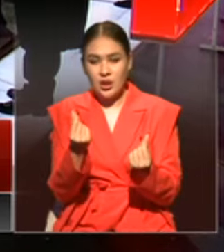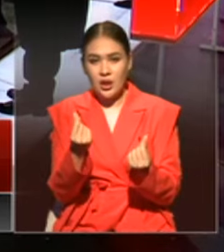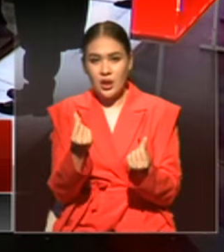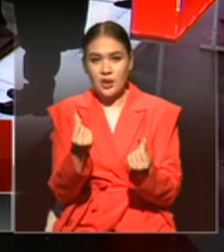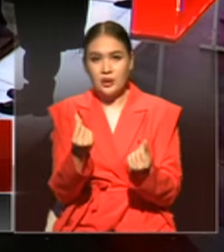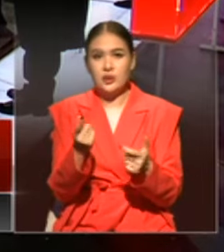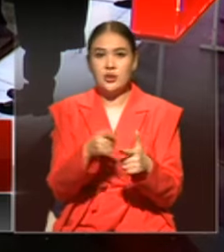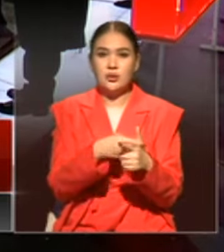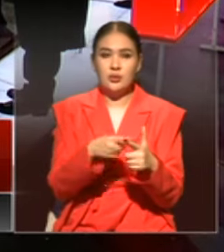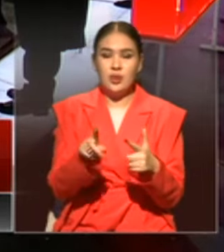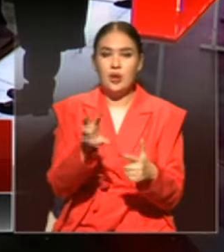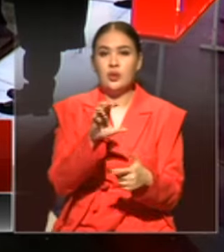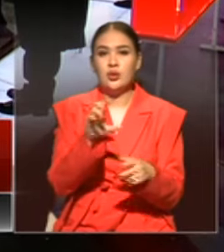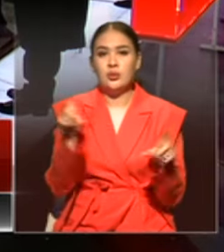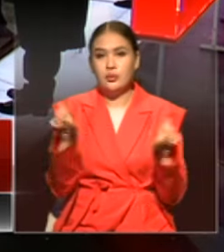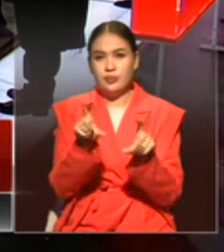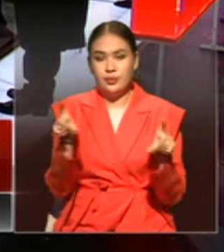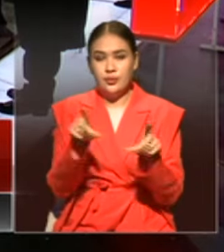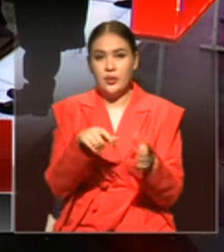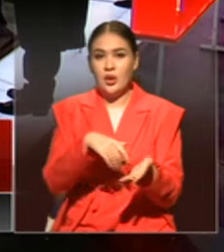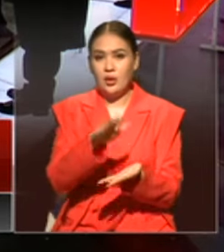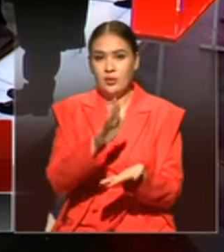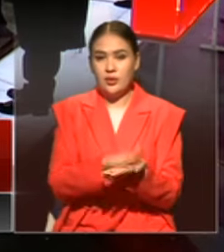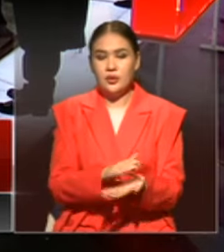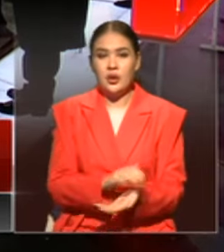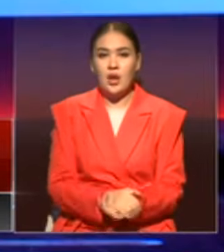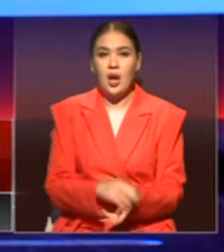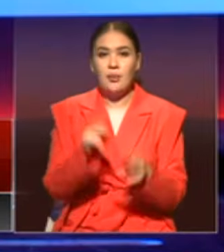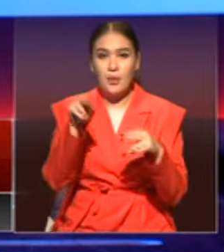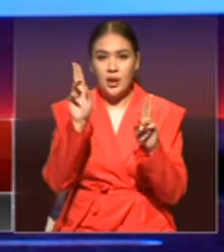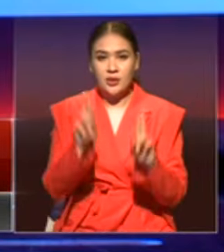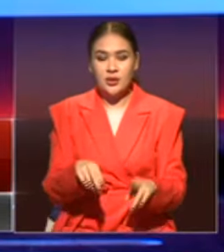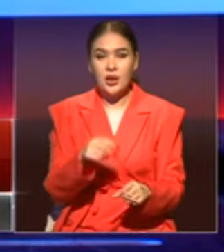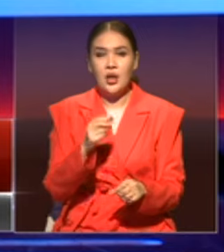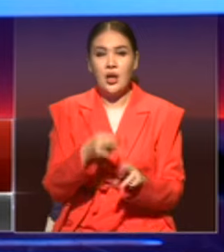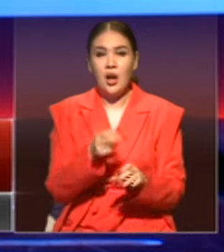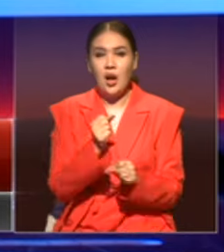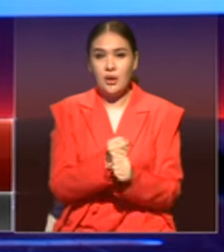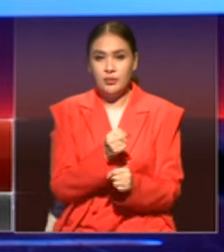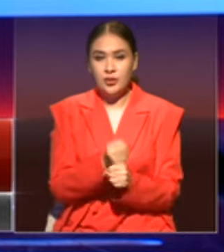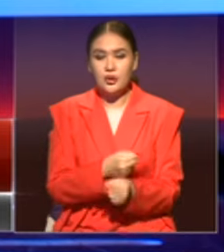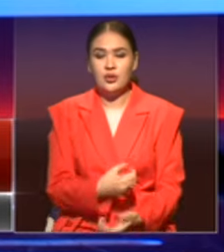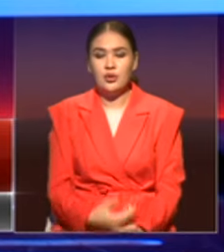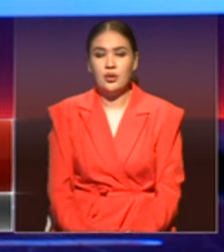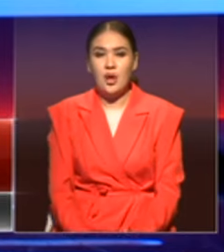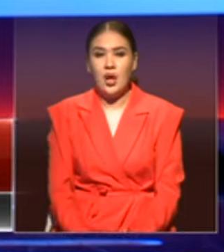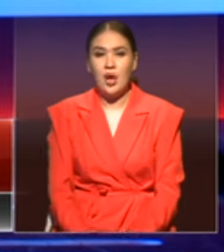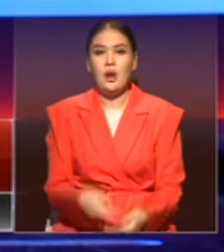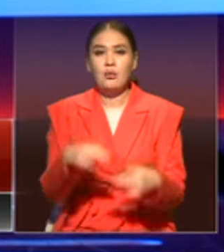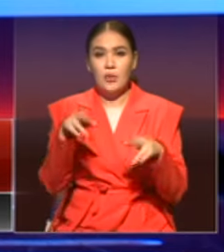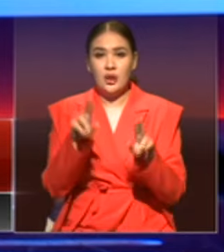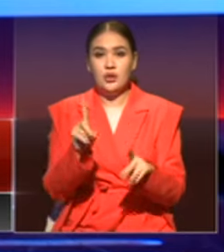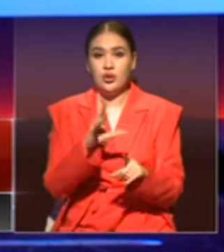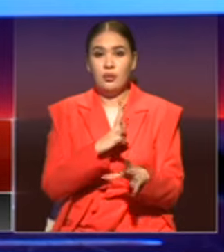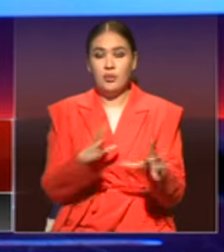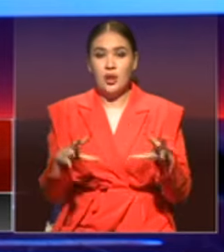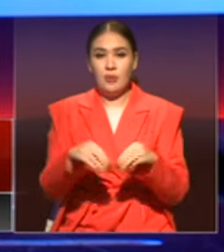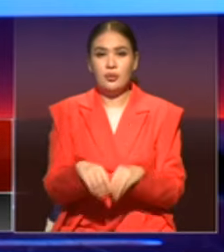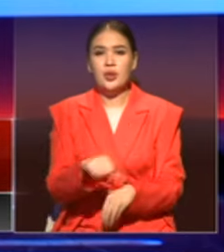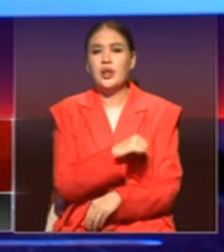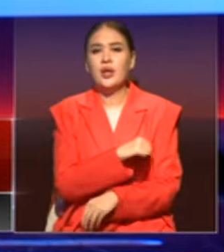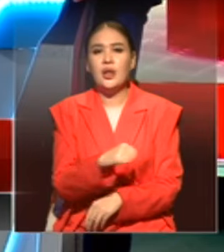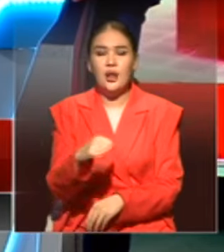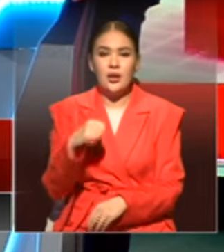жаңағы супермаркеттен. Сіз айтып тұрған қоқыс тастау мәдениетін қалыптастыру ғой. Сол мынау мәдениетін қалыптастыру үшін бірден бір